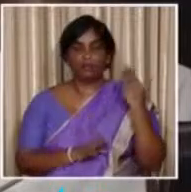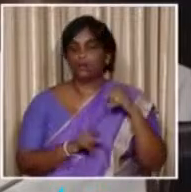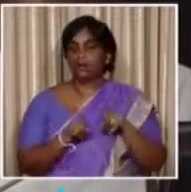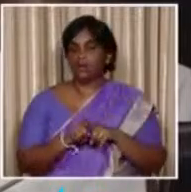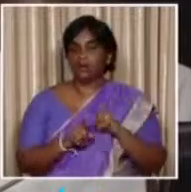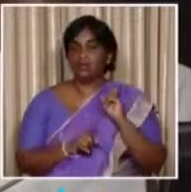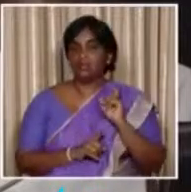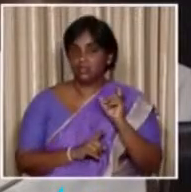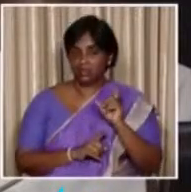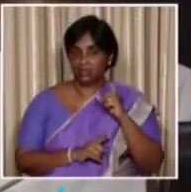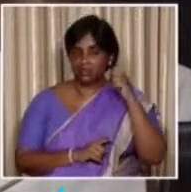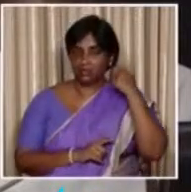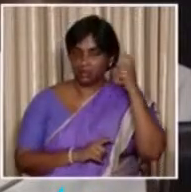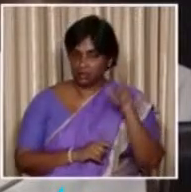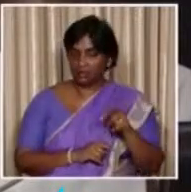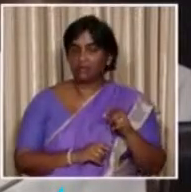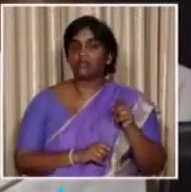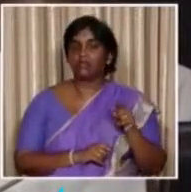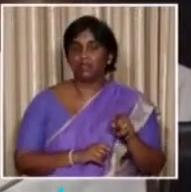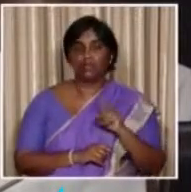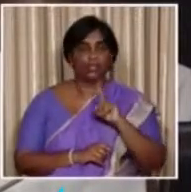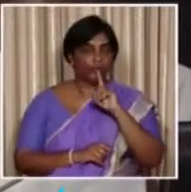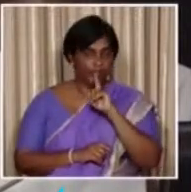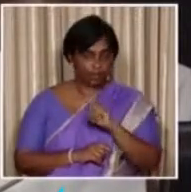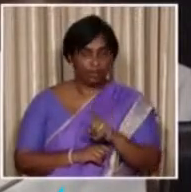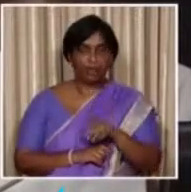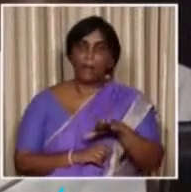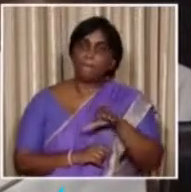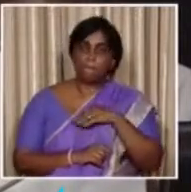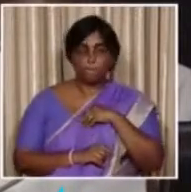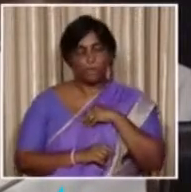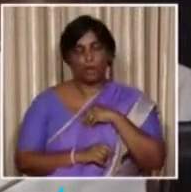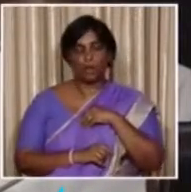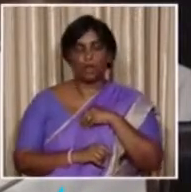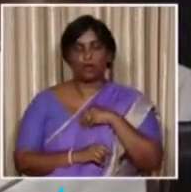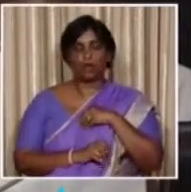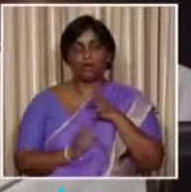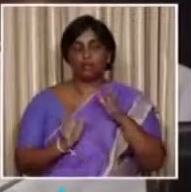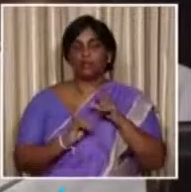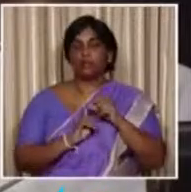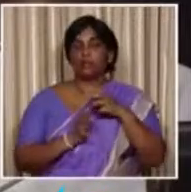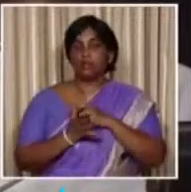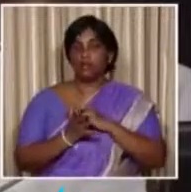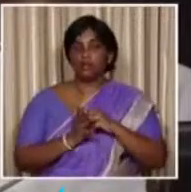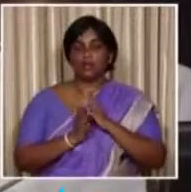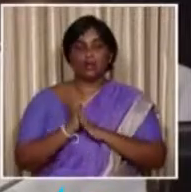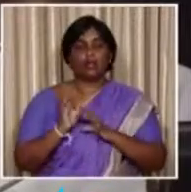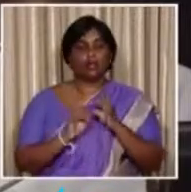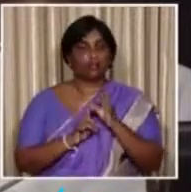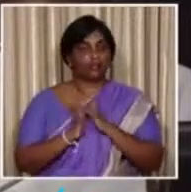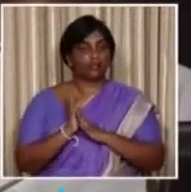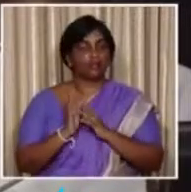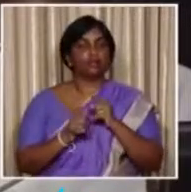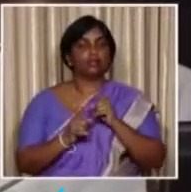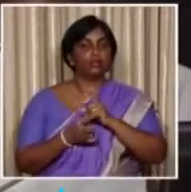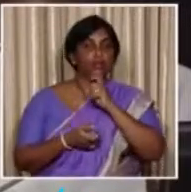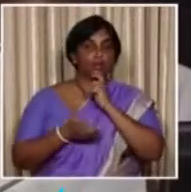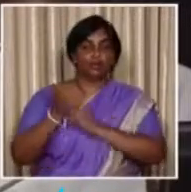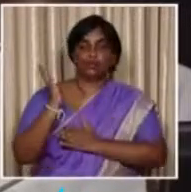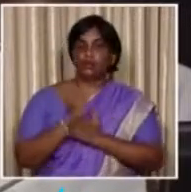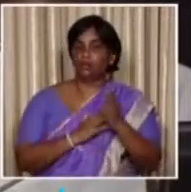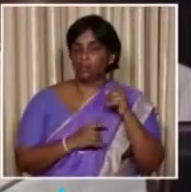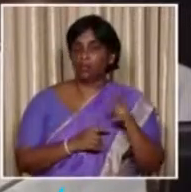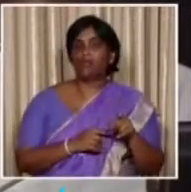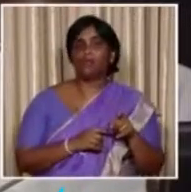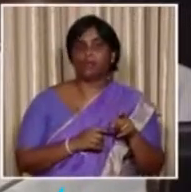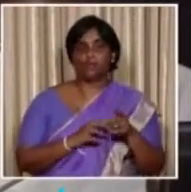අන්තිමට ඒ චන්ද්‍රිකා කුමාරතුංග මහත්මිය ඒක කිව්වා මේකට එකඟ වුණා ඇවිල්ලා. පස්සේ පළාත් සභාවල මහ ඇමතිතුරු ලව්වා මේ නඩු දාලා